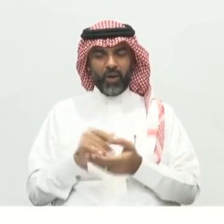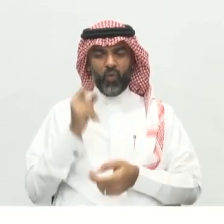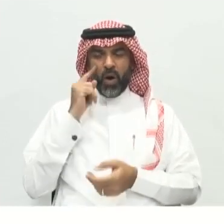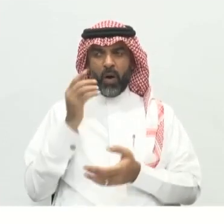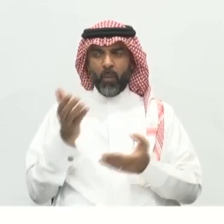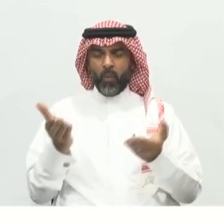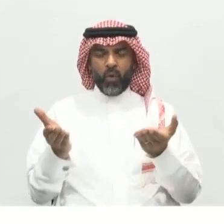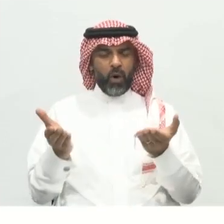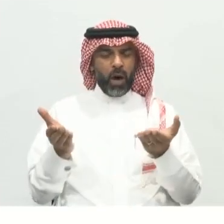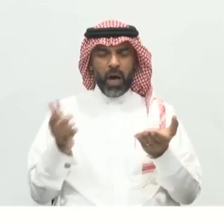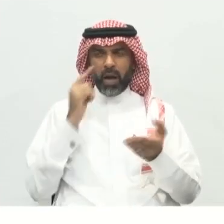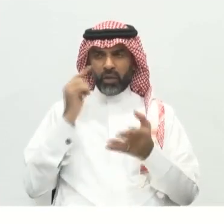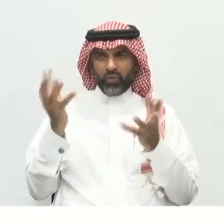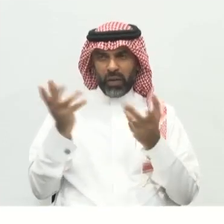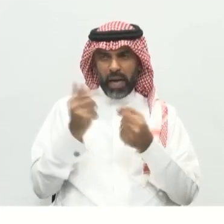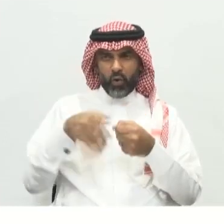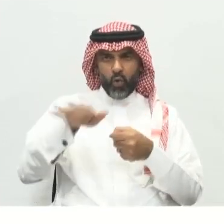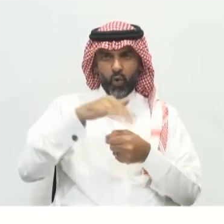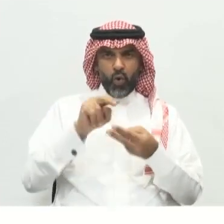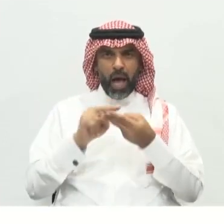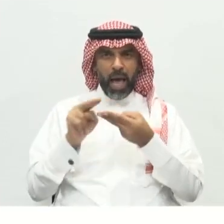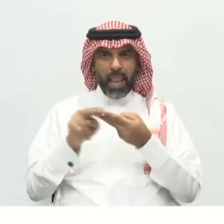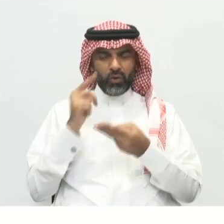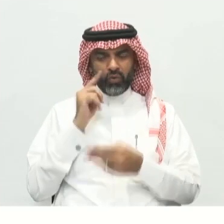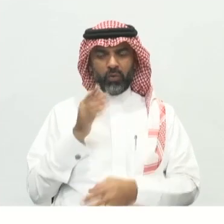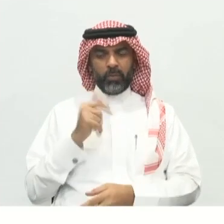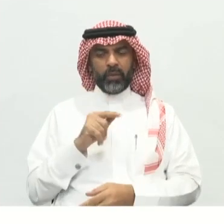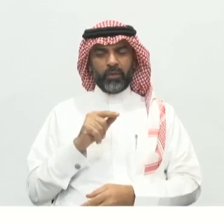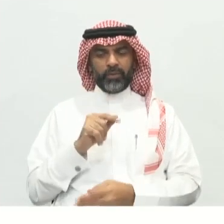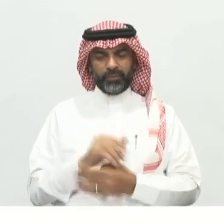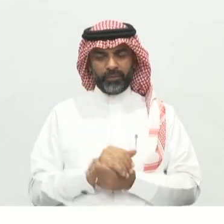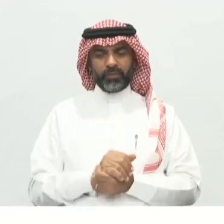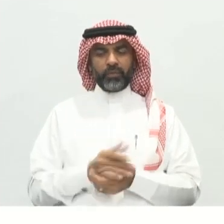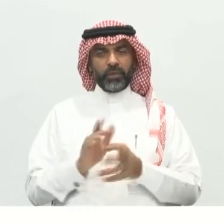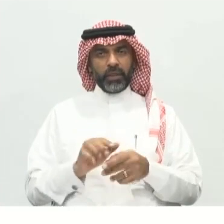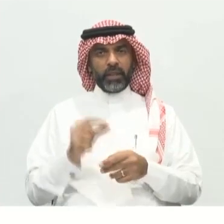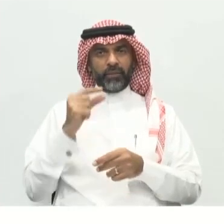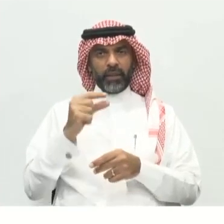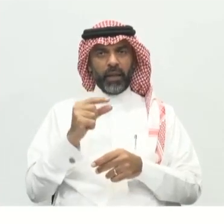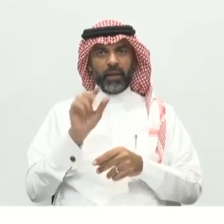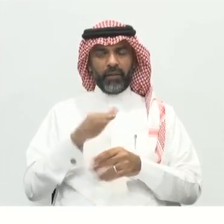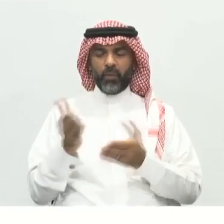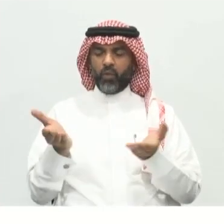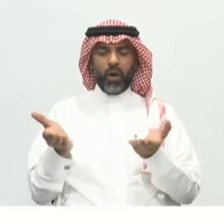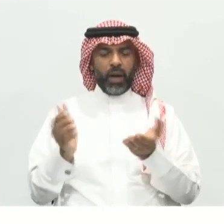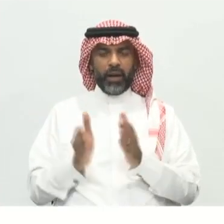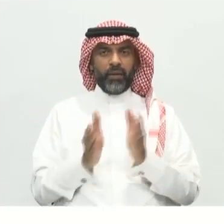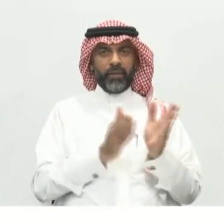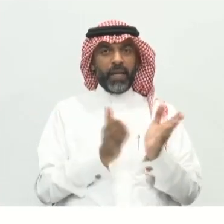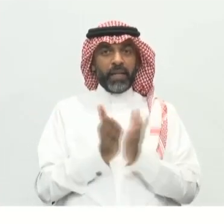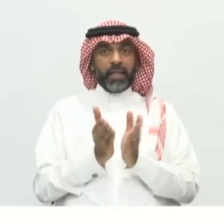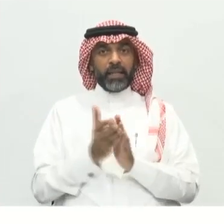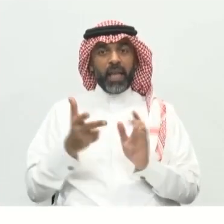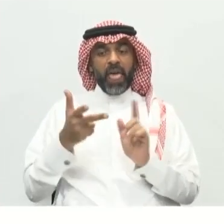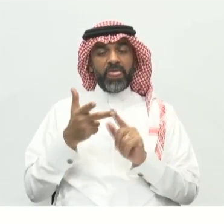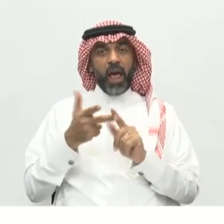بين نواتج هذه الخوارزميات جميعا باستخدام داله المقارنه في الدرس الثالث والاخير من